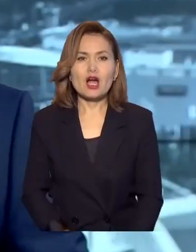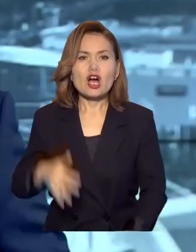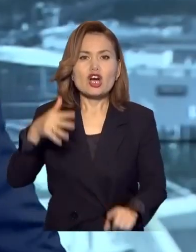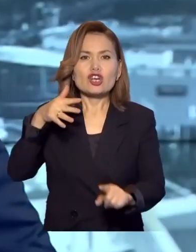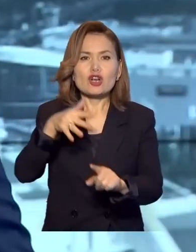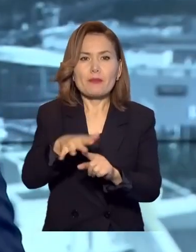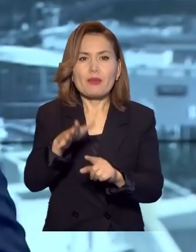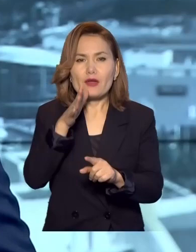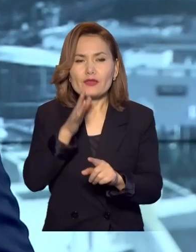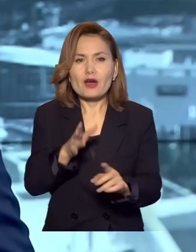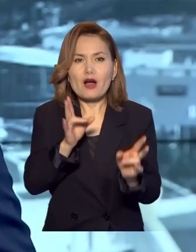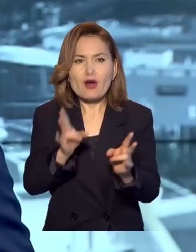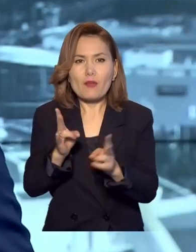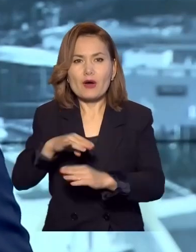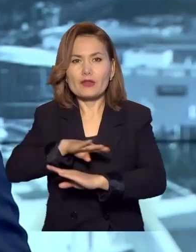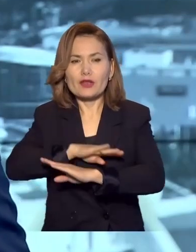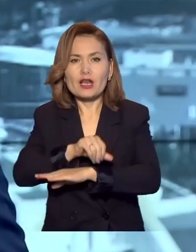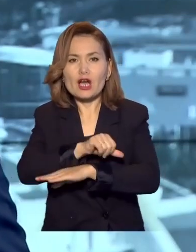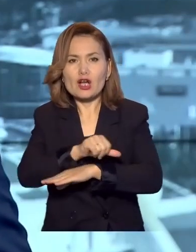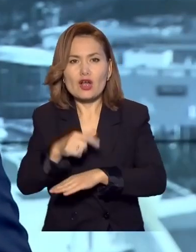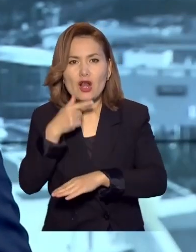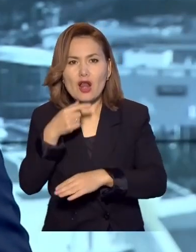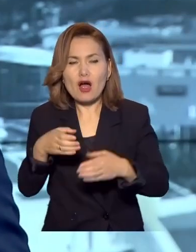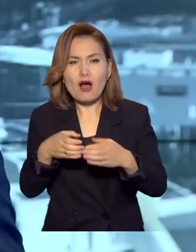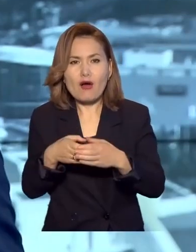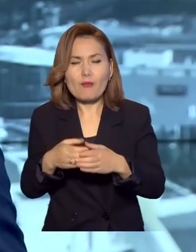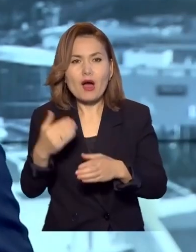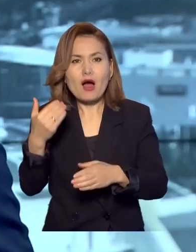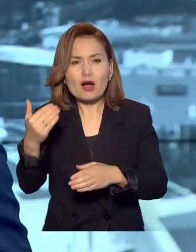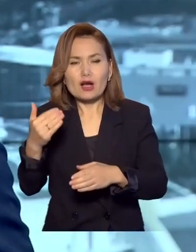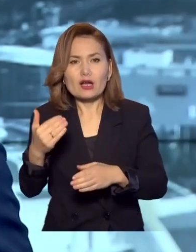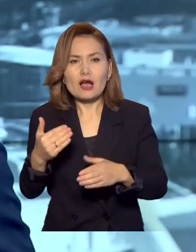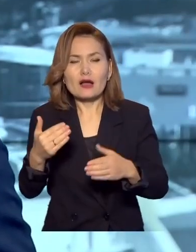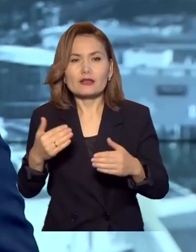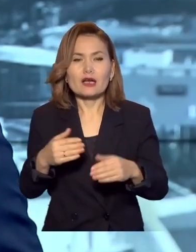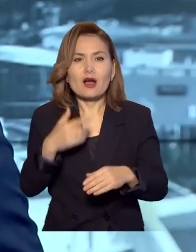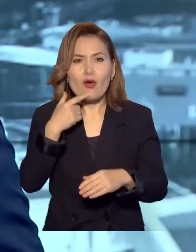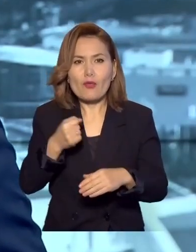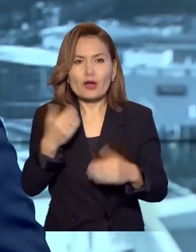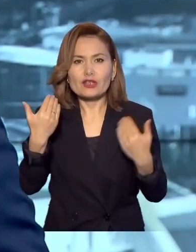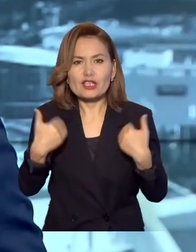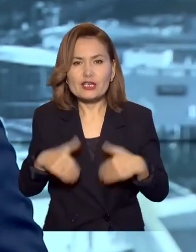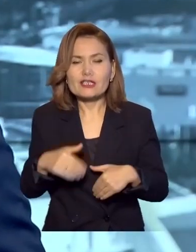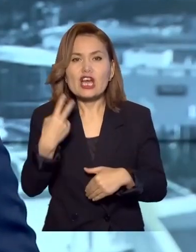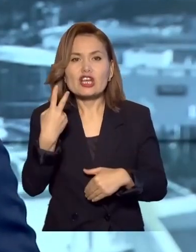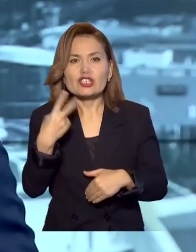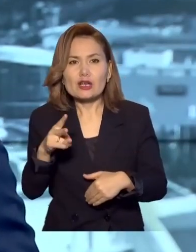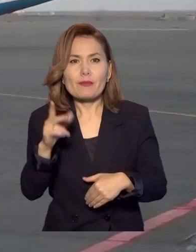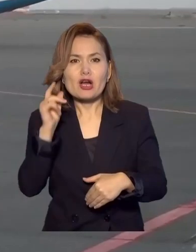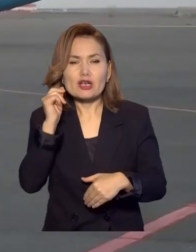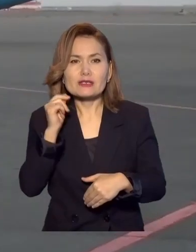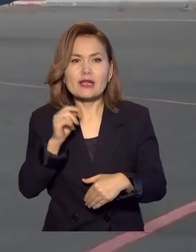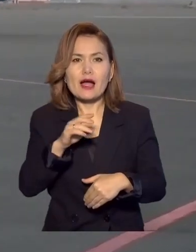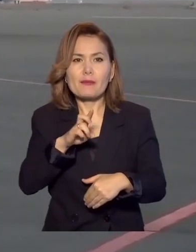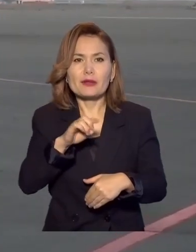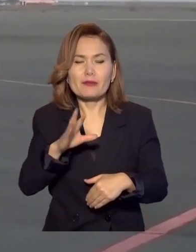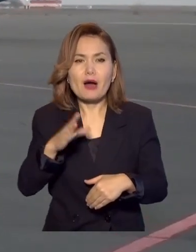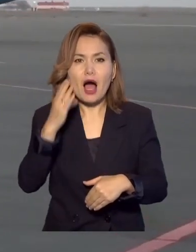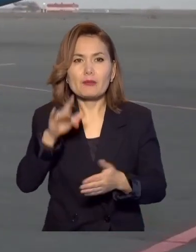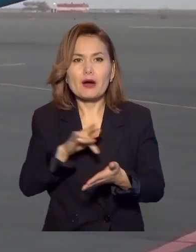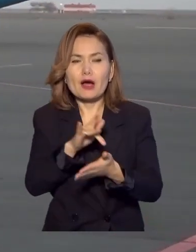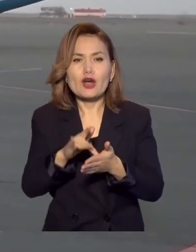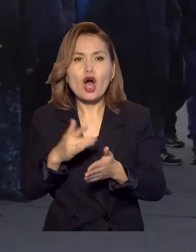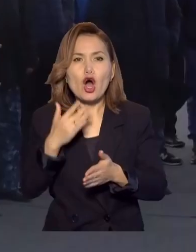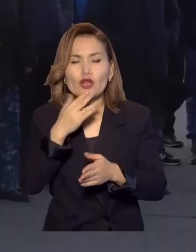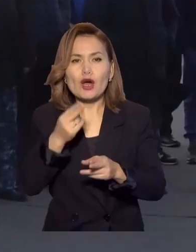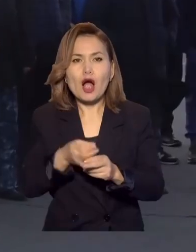Шабуыл кезінде қаза тапқан шекара қызметі курсантының денесі Ақтауға жеткізілді. 20 жастағы Мейірхан Бітімов Алматыдағы Ұлттық қауіпсіздік